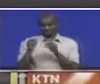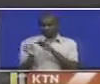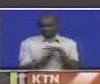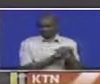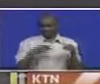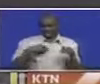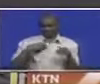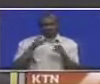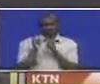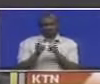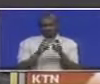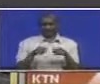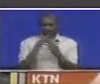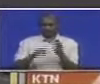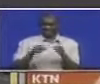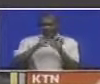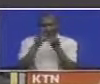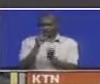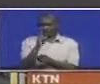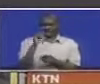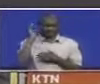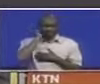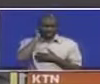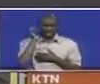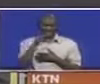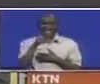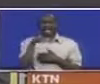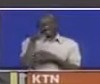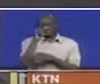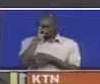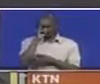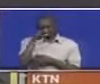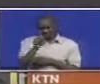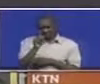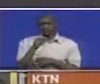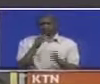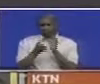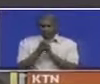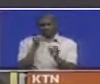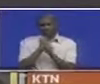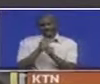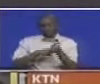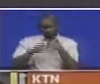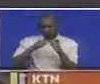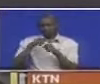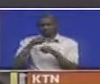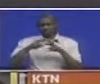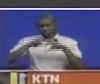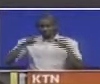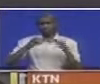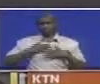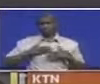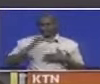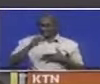tukio lisilo la kawaida. Familia moja huko mjini Murang'a inawataka maafisa wa polisi kuharakisha juhudi za kutafuta mwili wa jamaa yao uliopotea